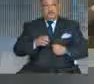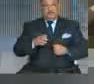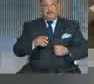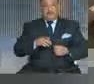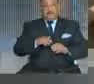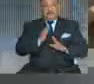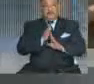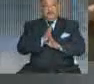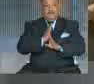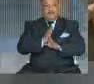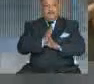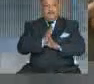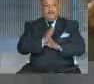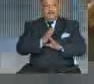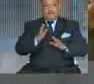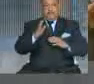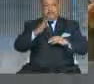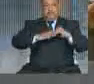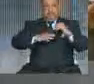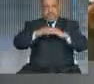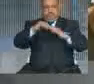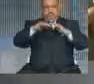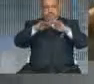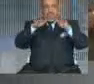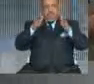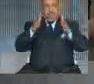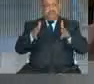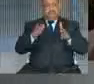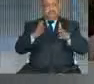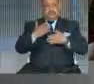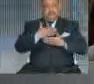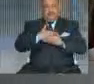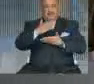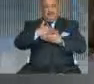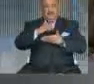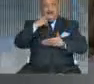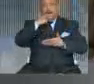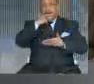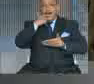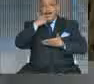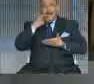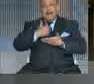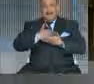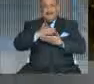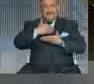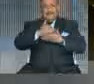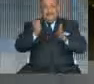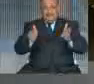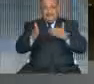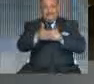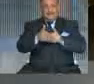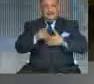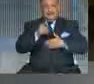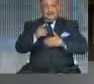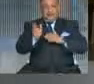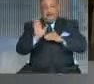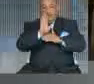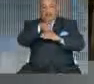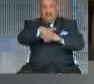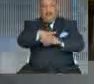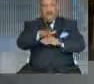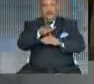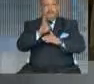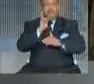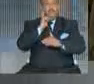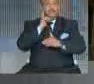بالطريق الرابطة بين مدينة زرزيس وبنجردان باتجاه القطر الليبي، وذلك على متن شاحنة